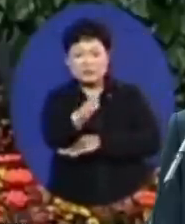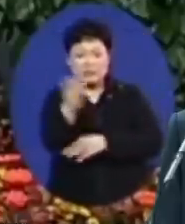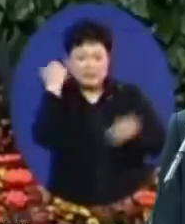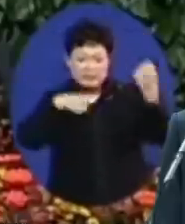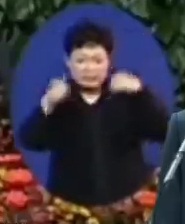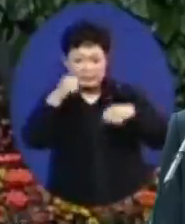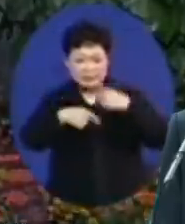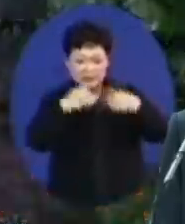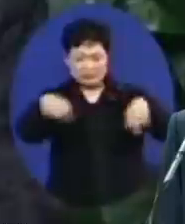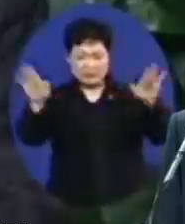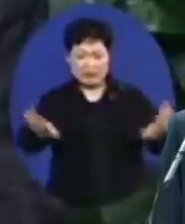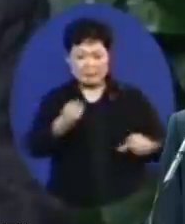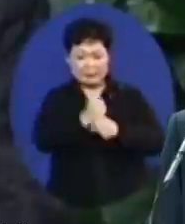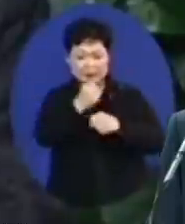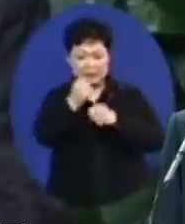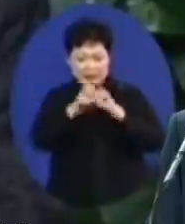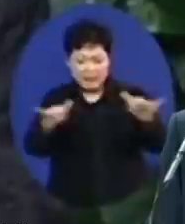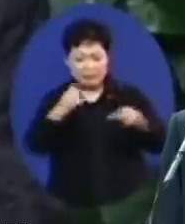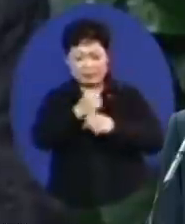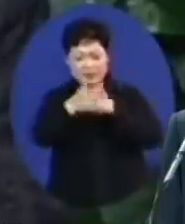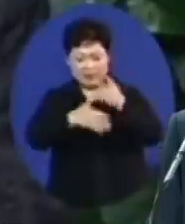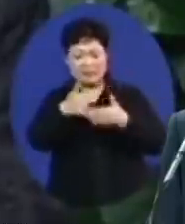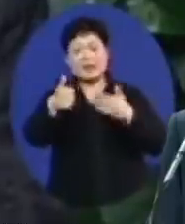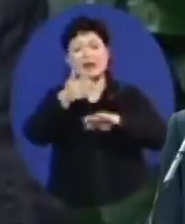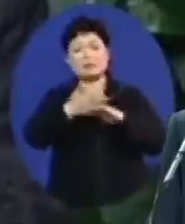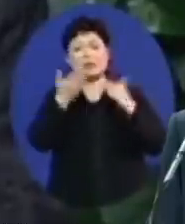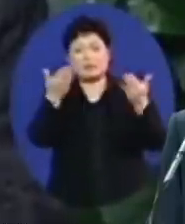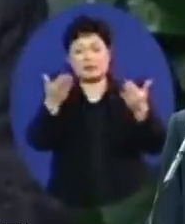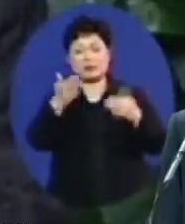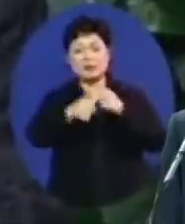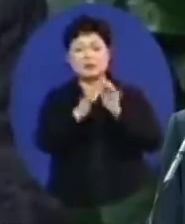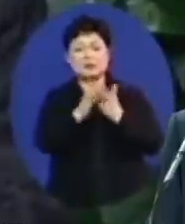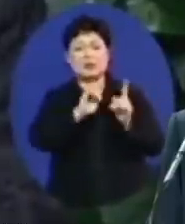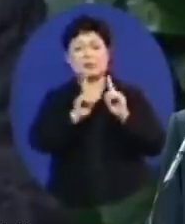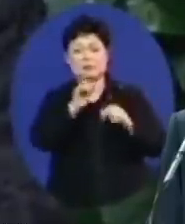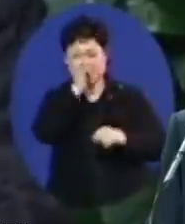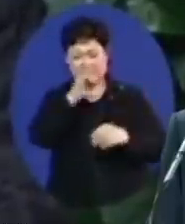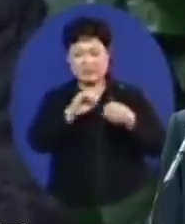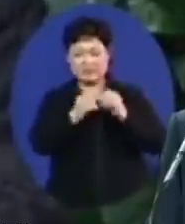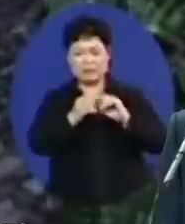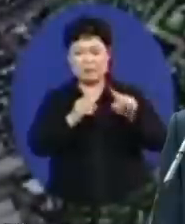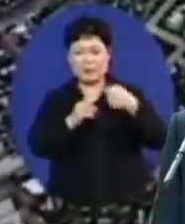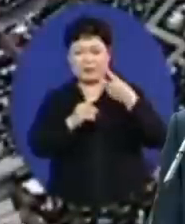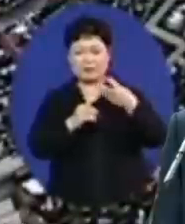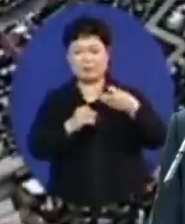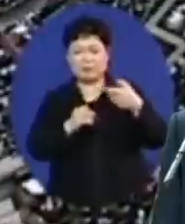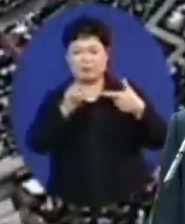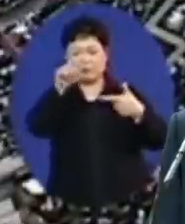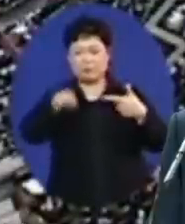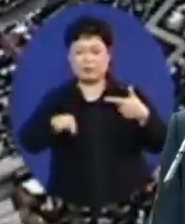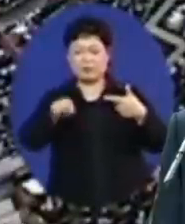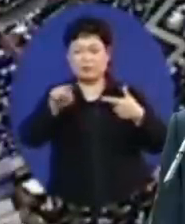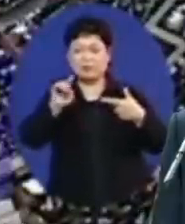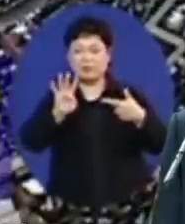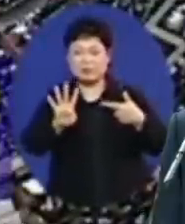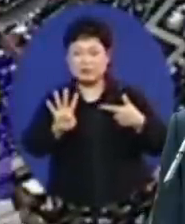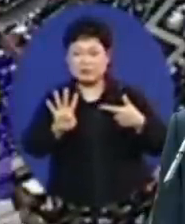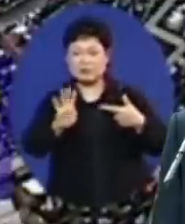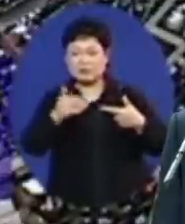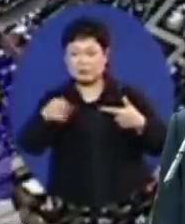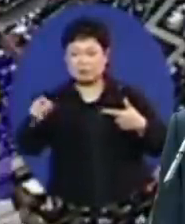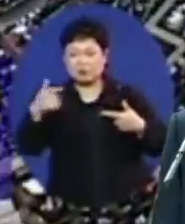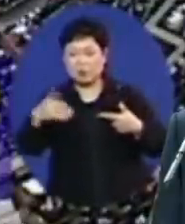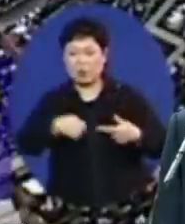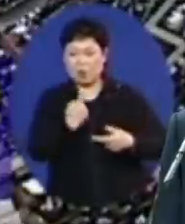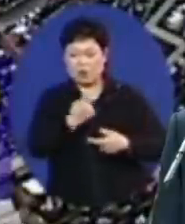일을 하신 하나님을 우리 마음속에 늘 감사라고 성경은 말하고 있는 것입니다. 시편 136편 4절로 9절에 홀로 큰 기이한 일을